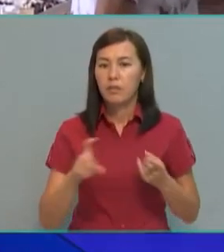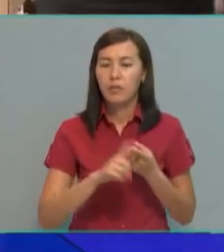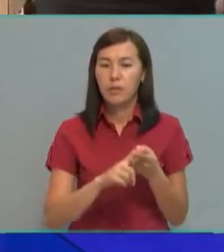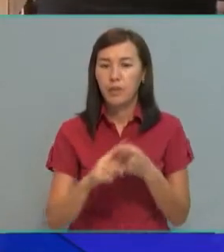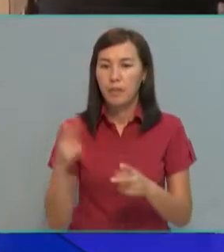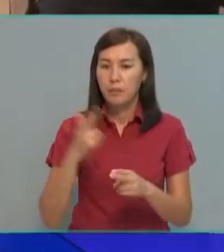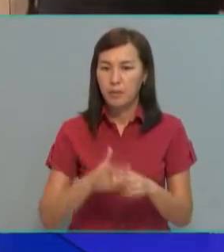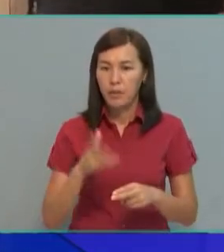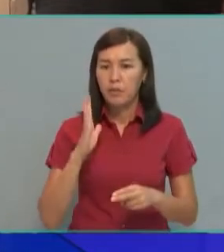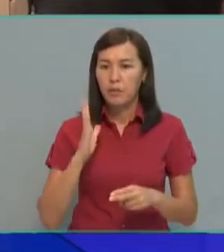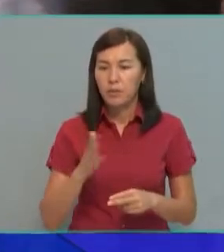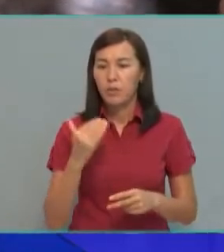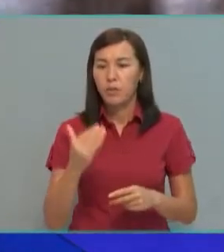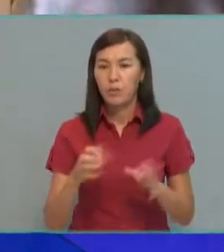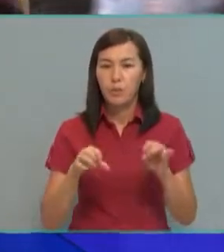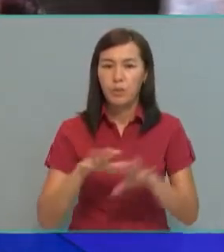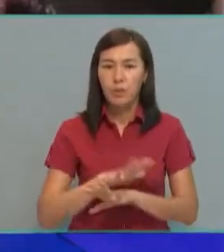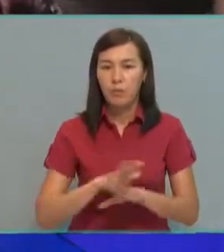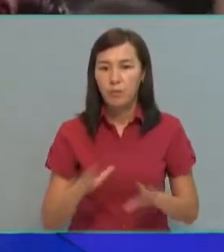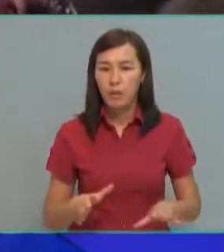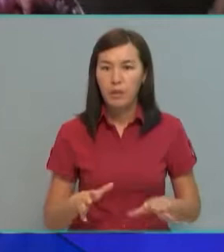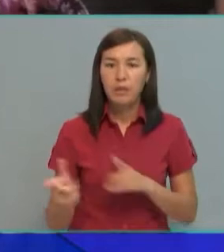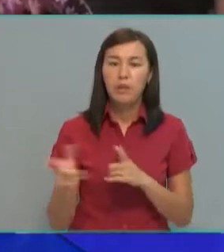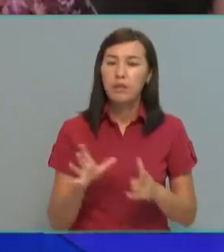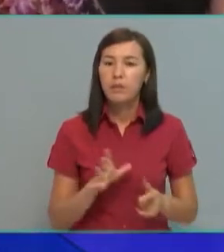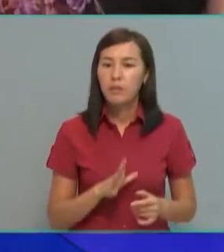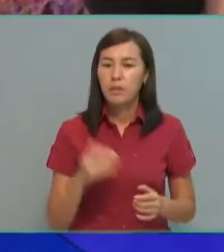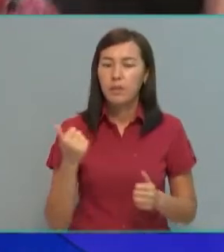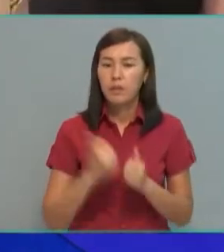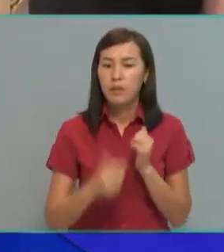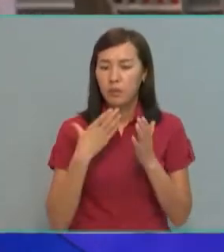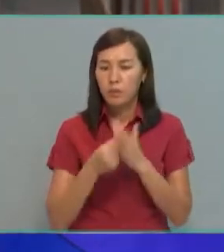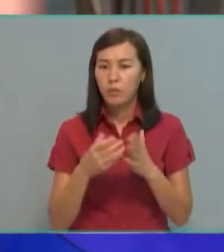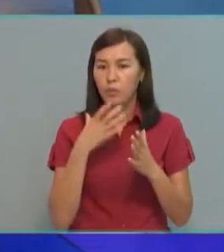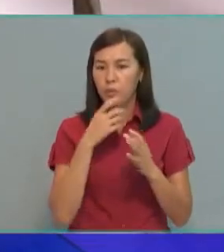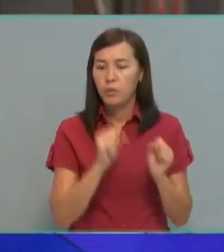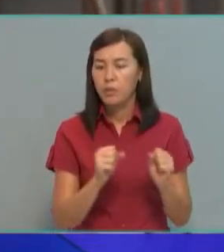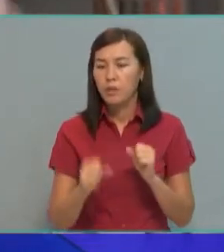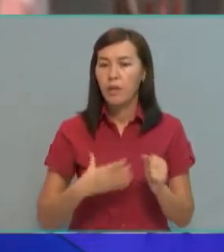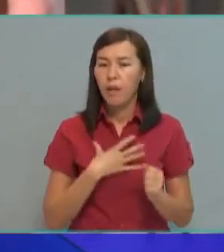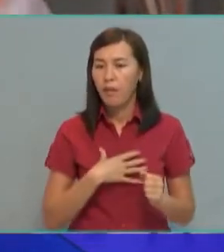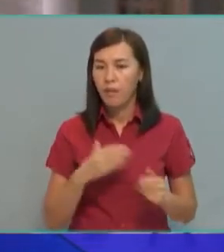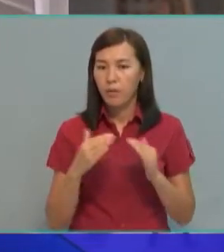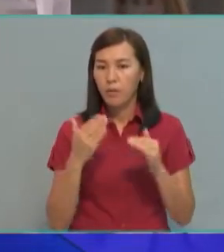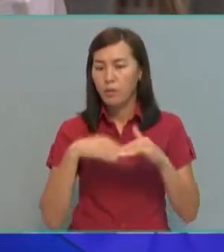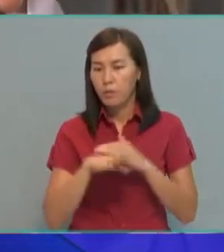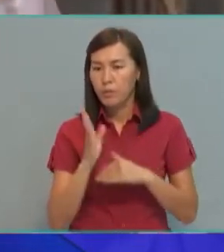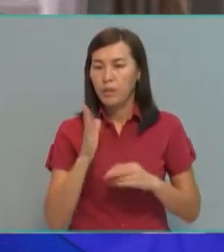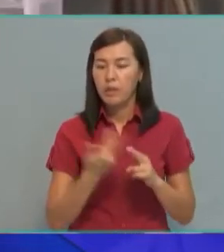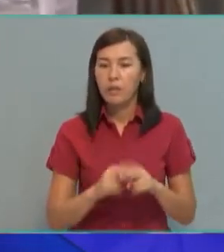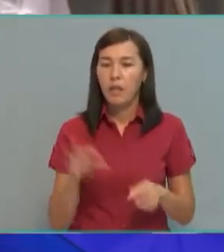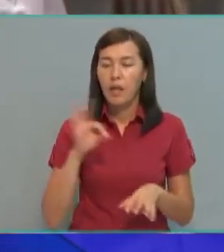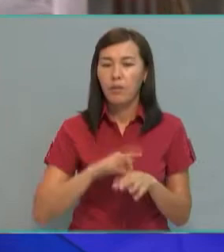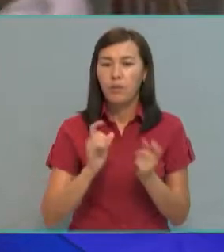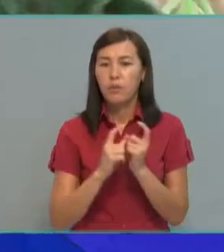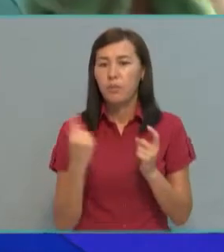коронавирустың таралмауына жағдай жасап, оның етек жайып белең алмау үшін жасалуда. Әркім өзін оқшаулап, маңызды болғанда ғана үйден шықса, бұл да